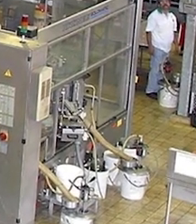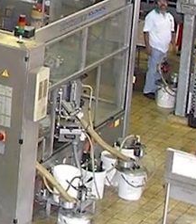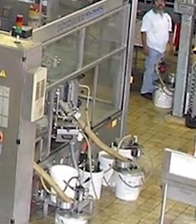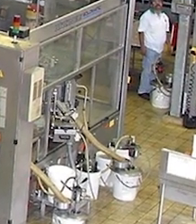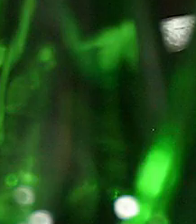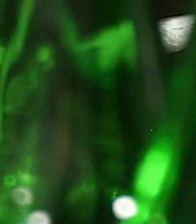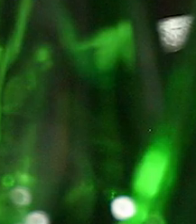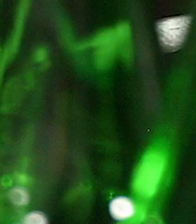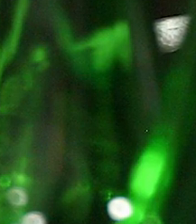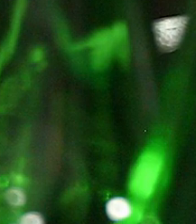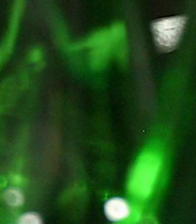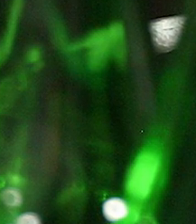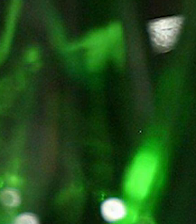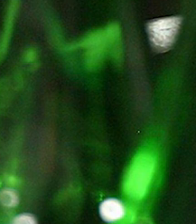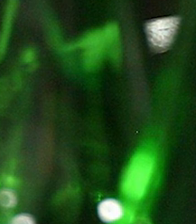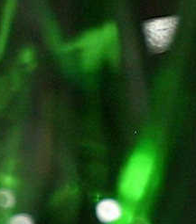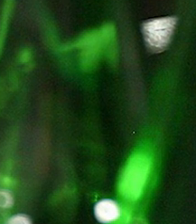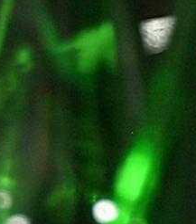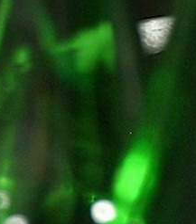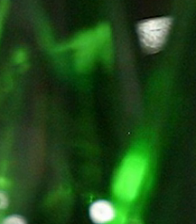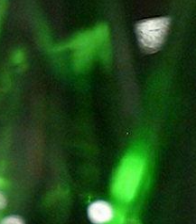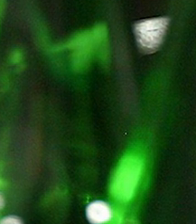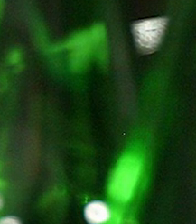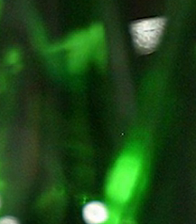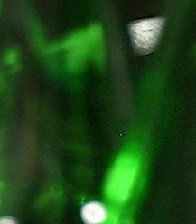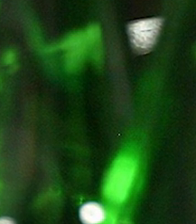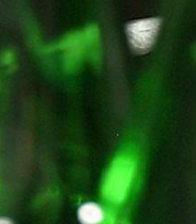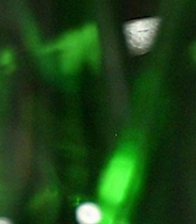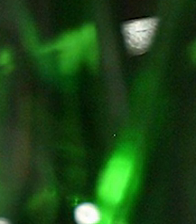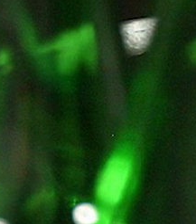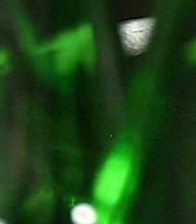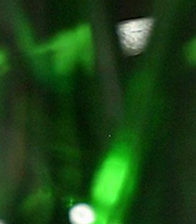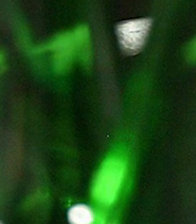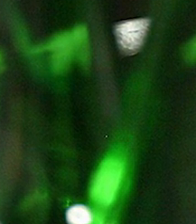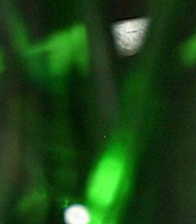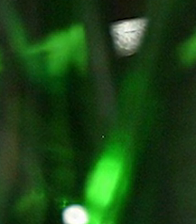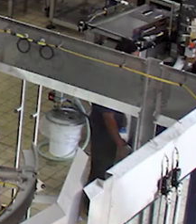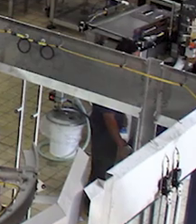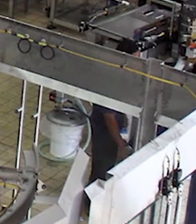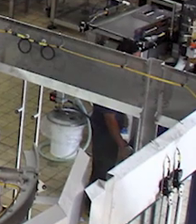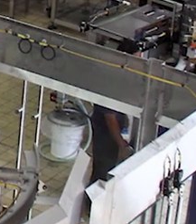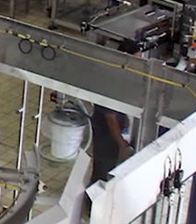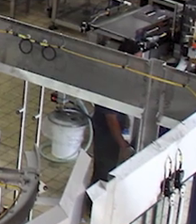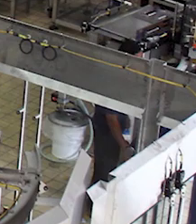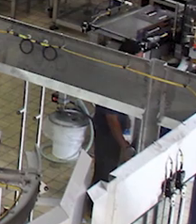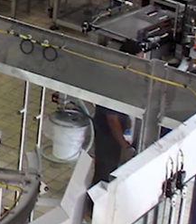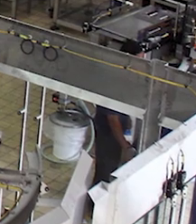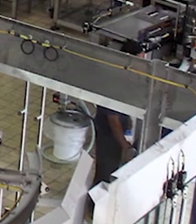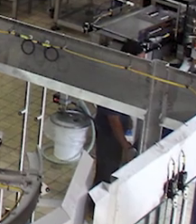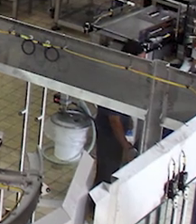kabinet-kabinet yang difungsikan oleh Yama format film menteri kita telah pun membuat keputusan bahwa